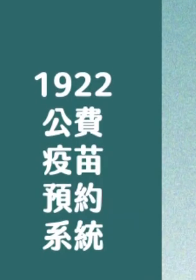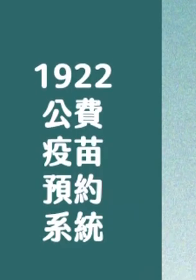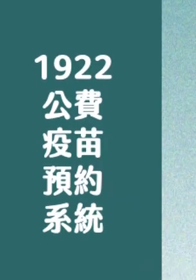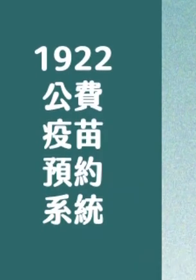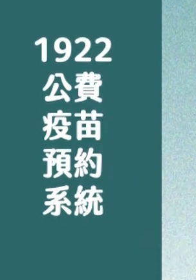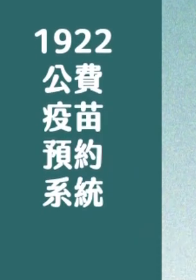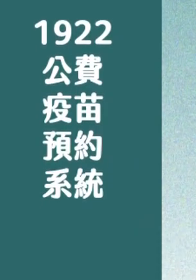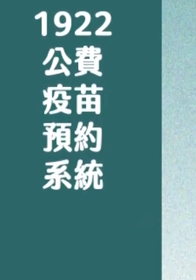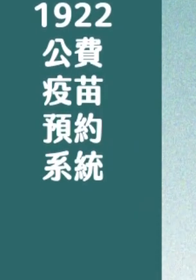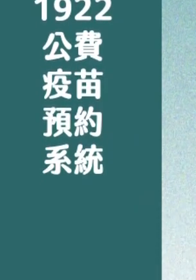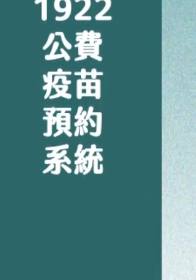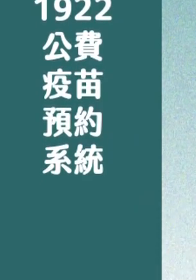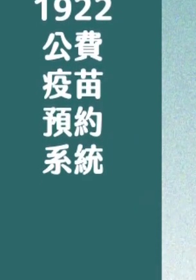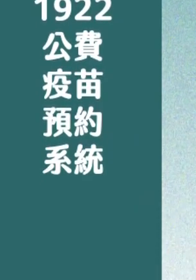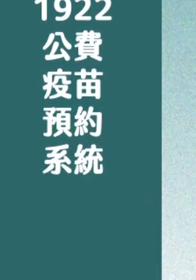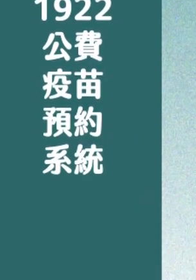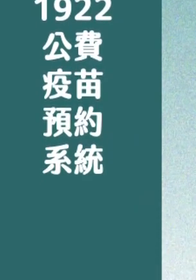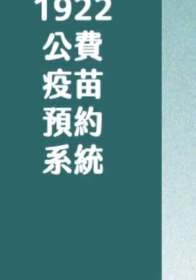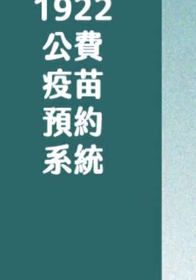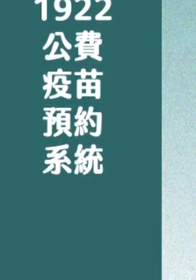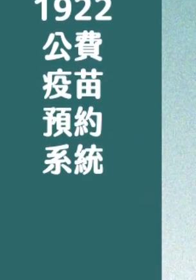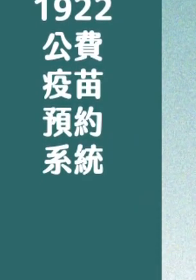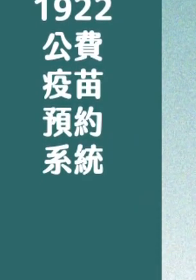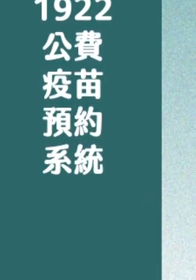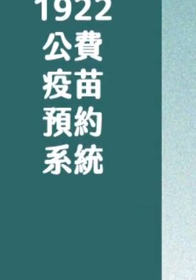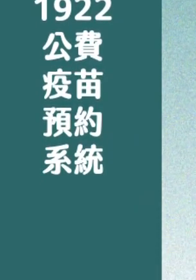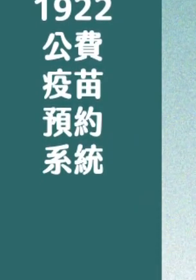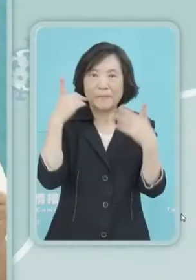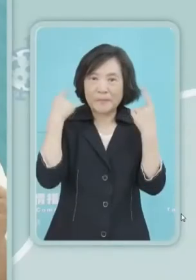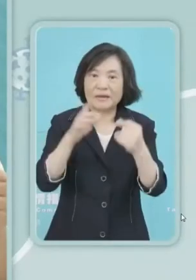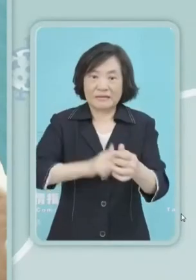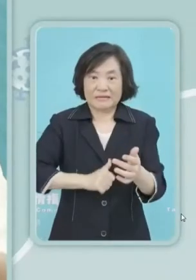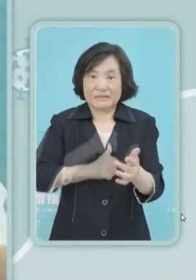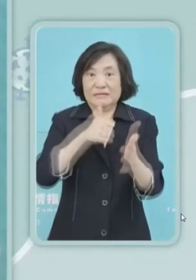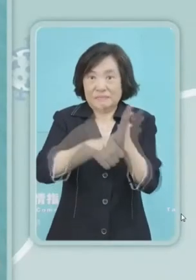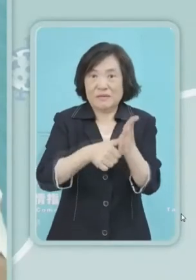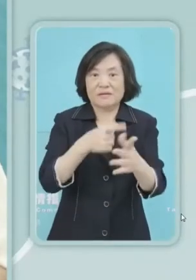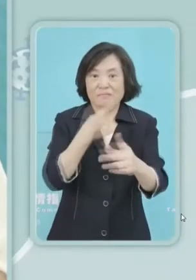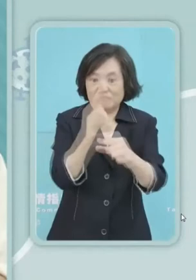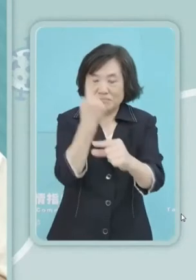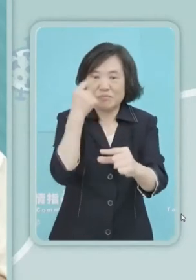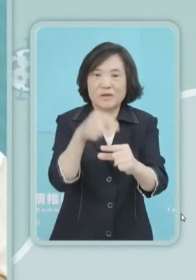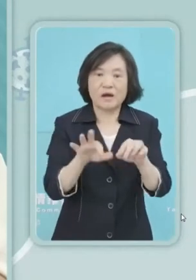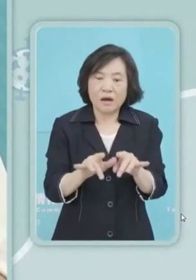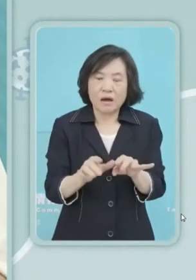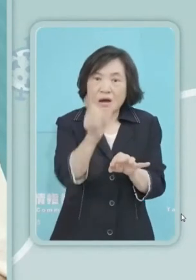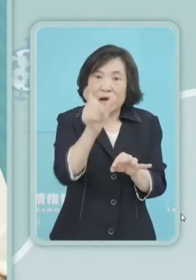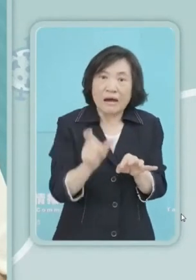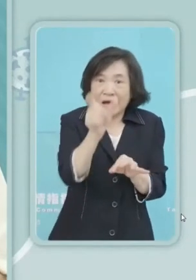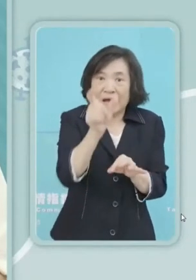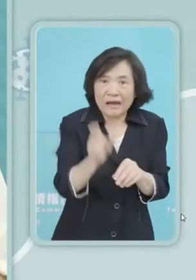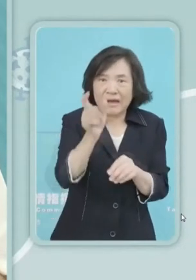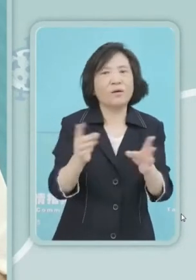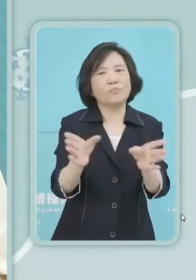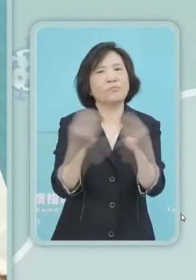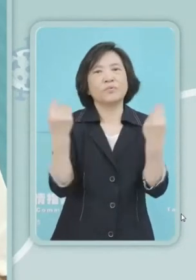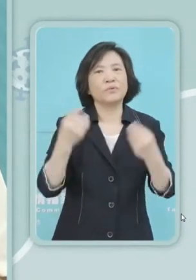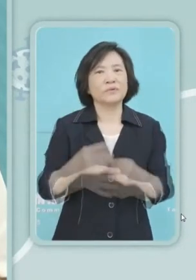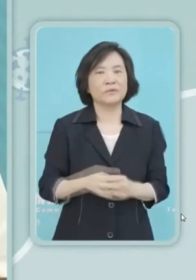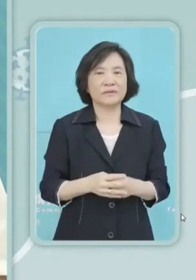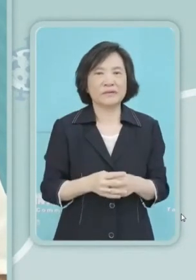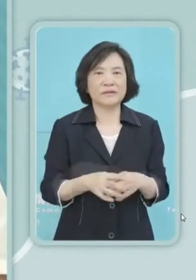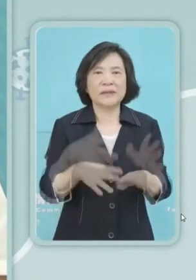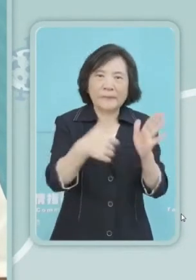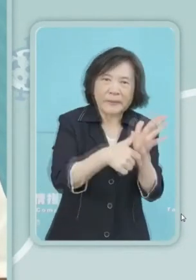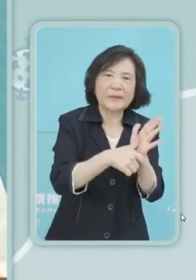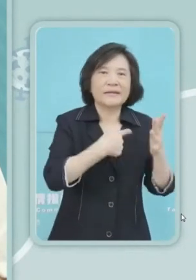你知道，一次就解决了。因为它已经是实名制，你连上去的时候就不用再去填一大堆资料，